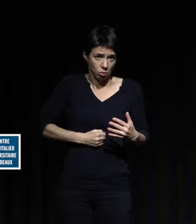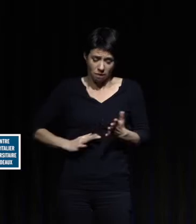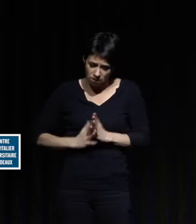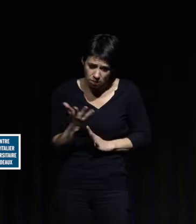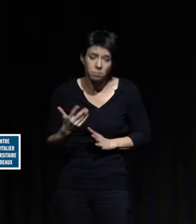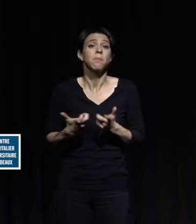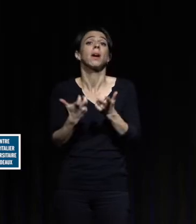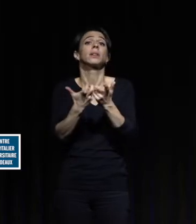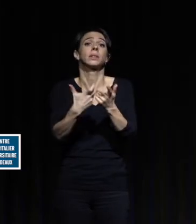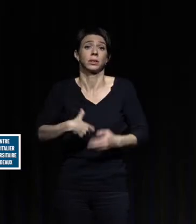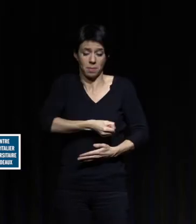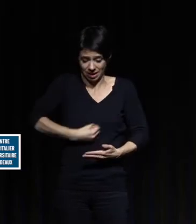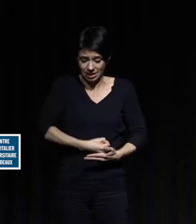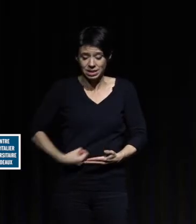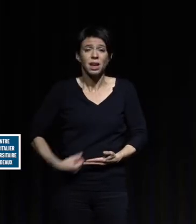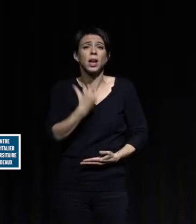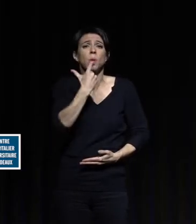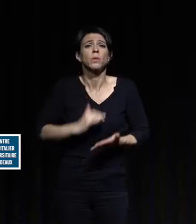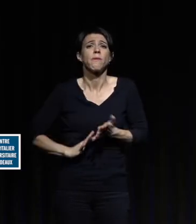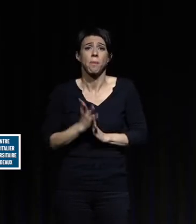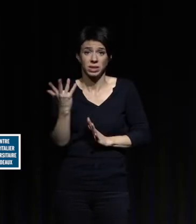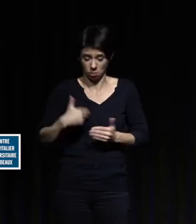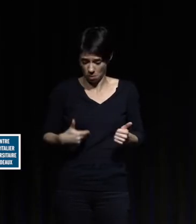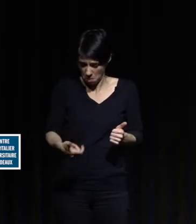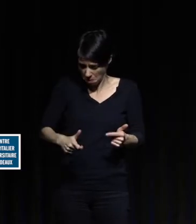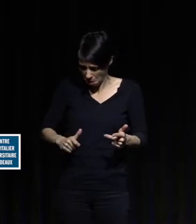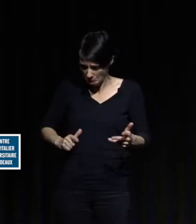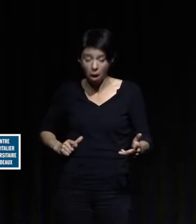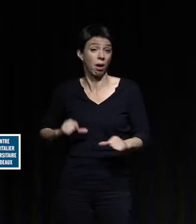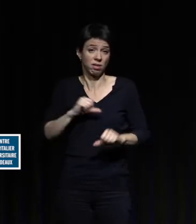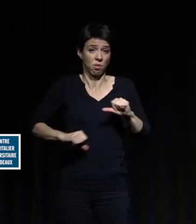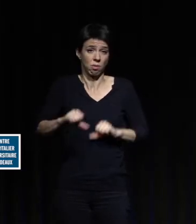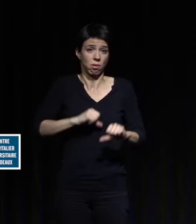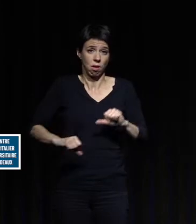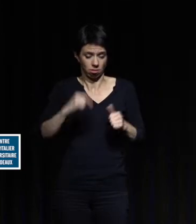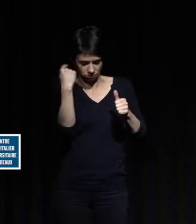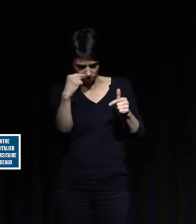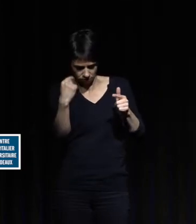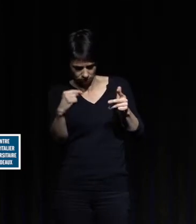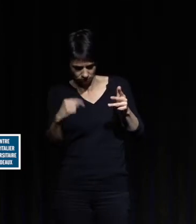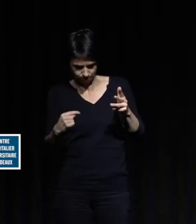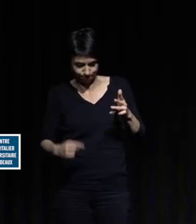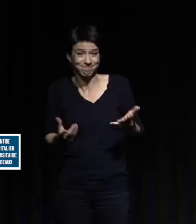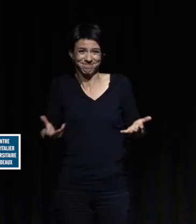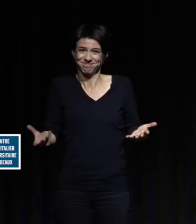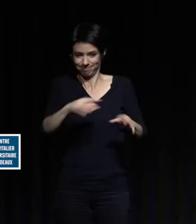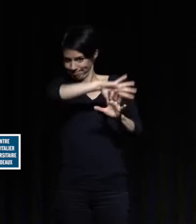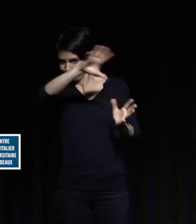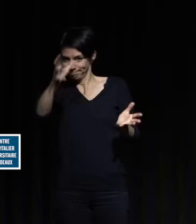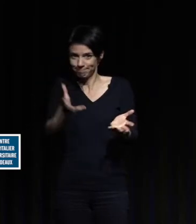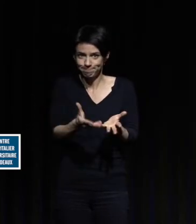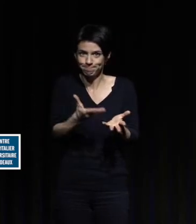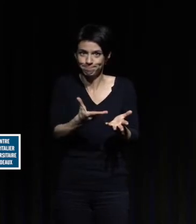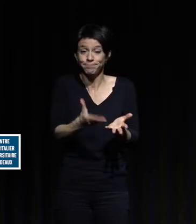de l'intestin irritable, et c'est pour ça que on va proposer dans les dernières années, même si on l'a pas prouvé,